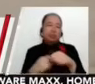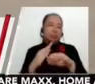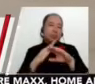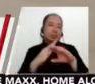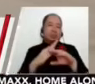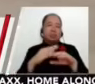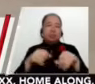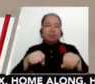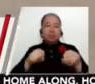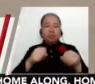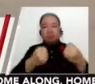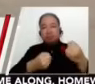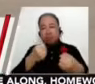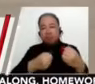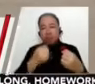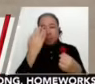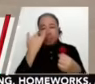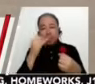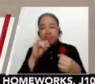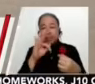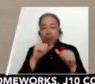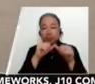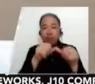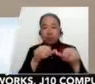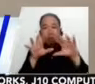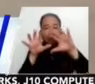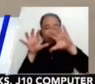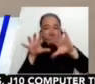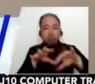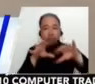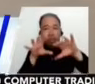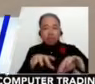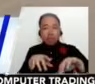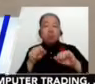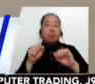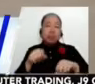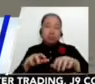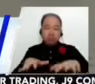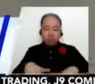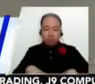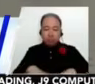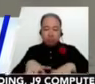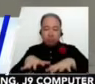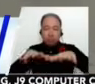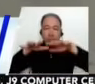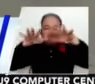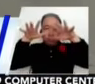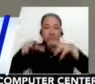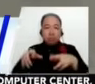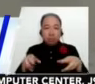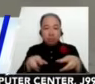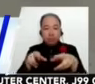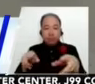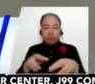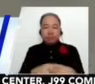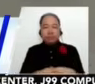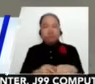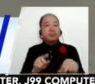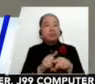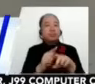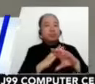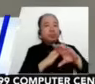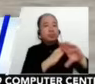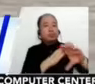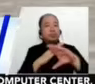sa tuloy-tuloy na pagbuhos ng ulan ay tataas pa ang antas ng tubig sa mga river system. Hindi na rin madaana ng overflow bridges